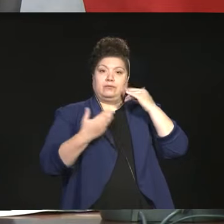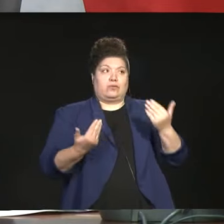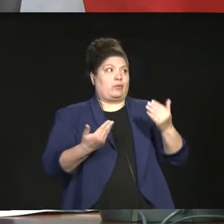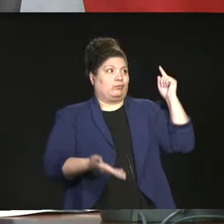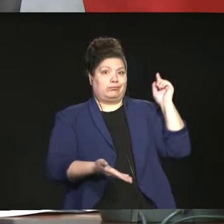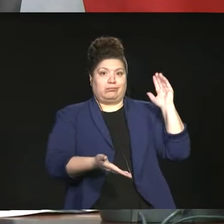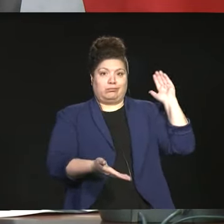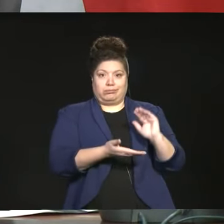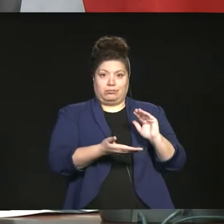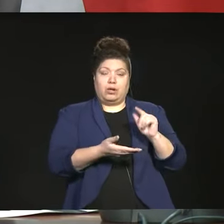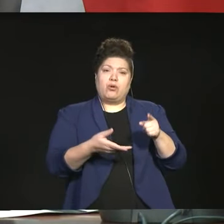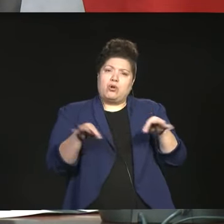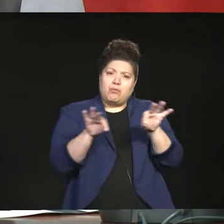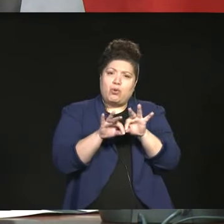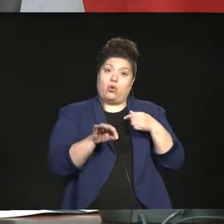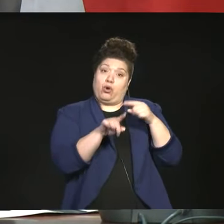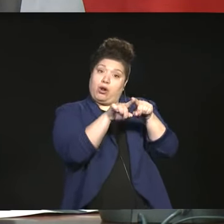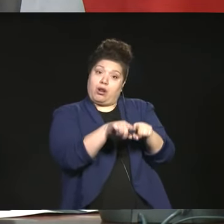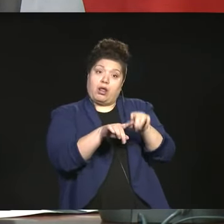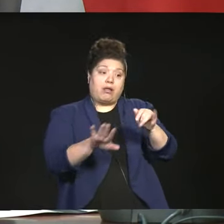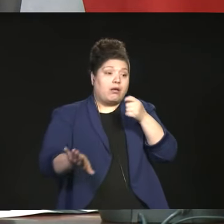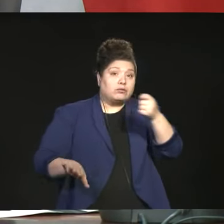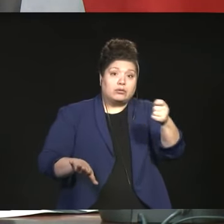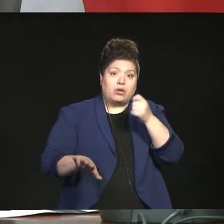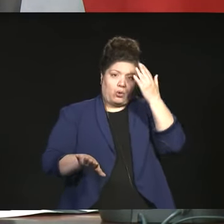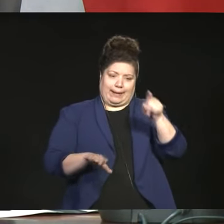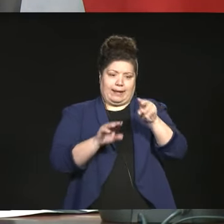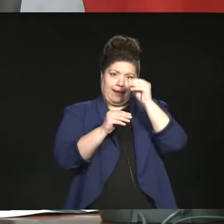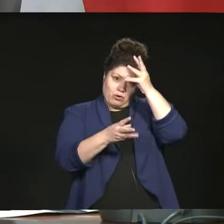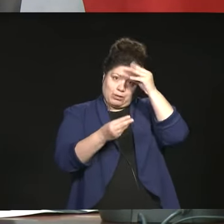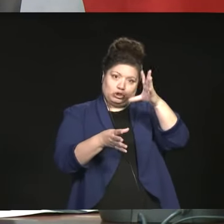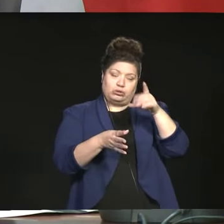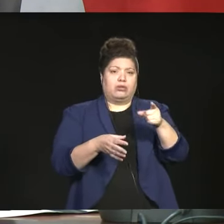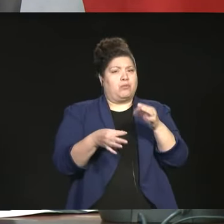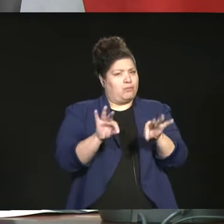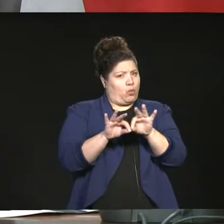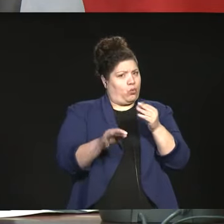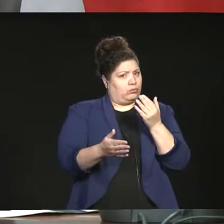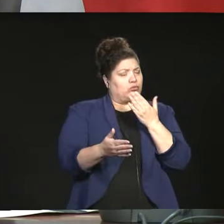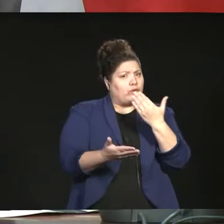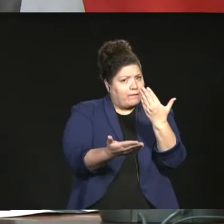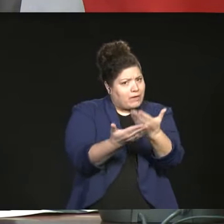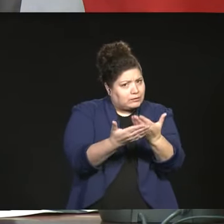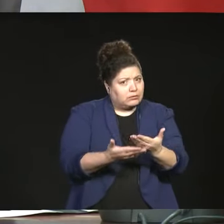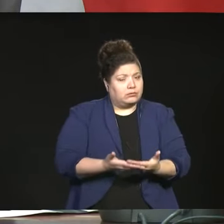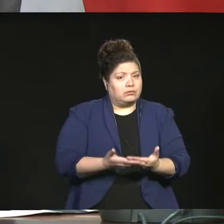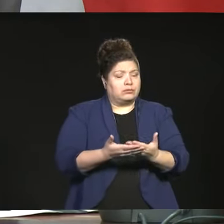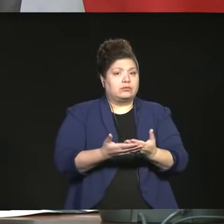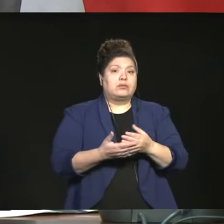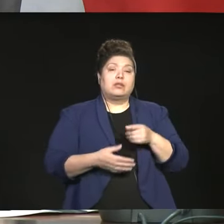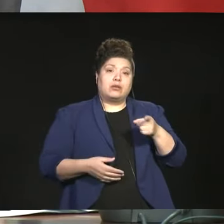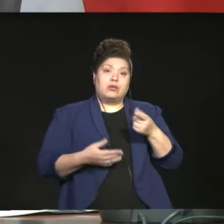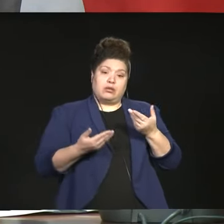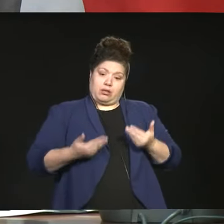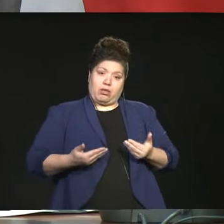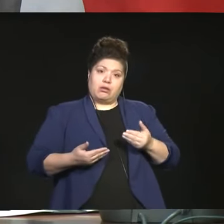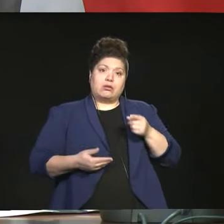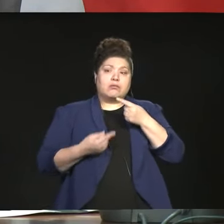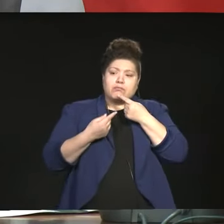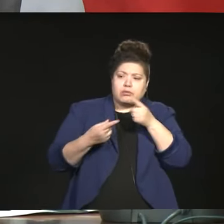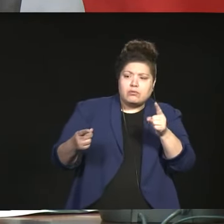information related to COVID-19. This is why the Government of Canada is taking immediate action so Canadians can continue to access diverse